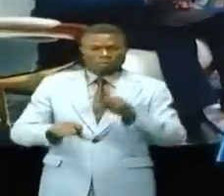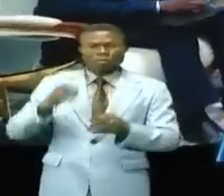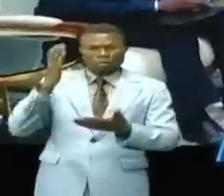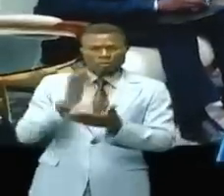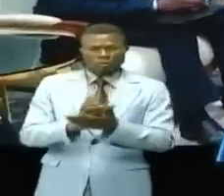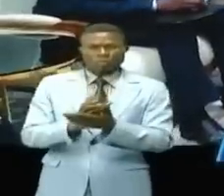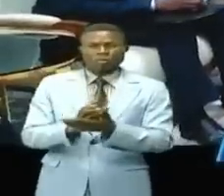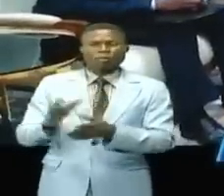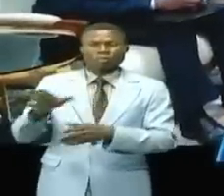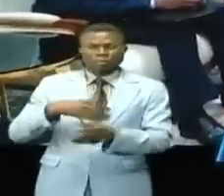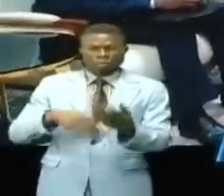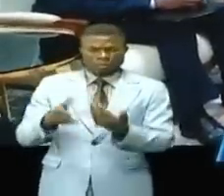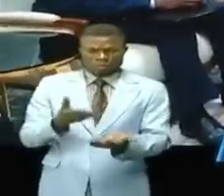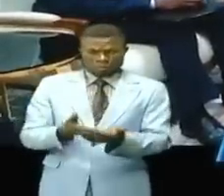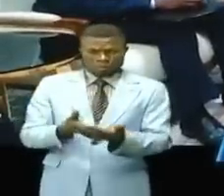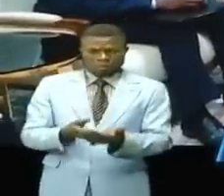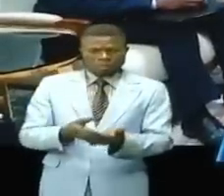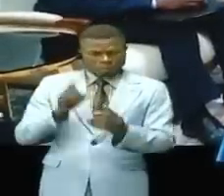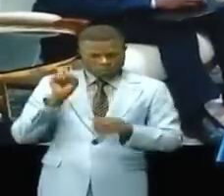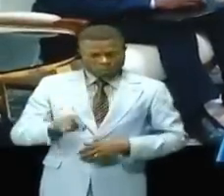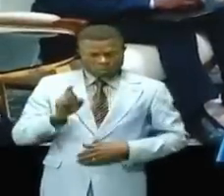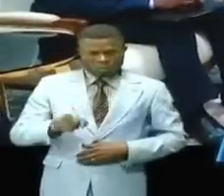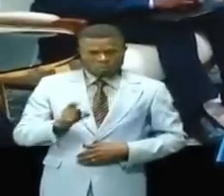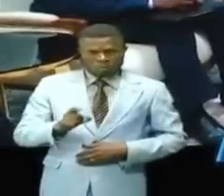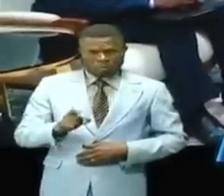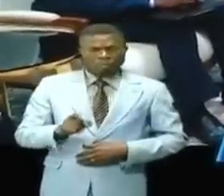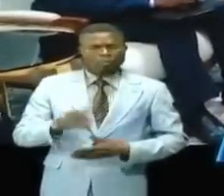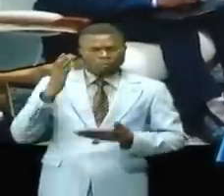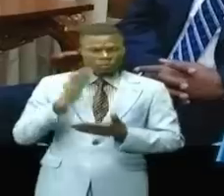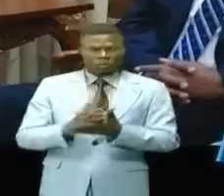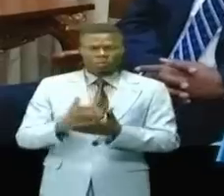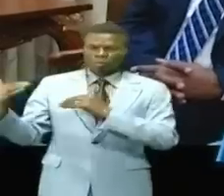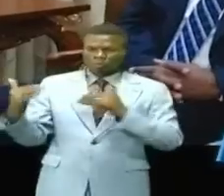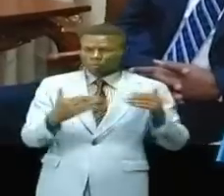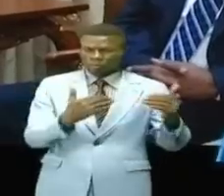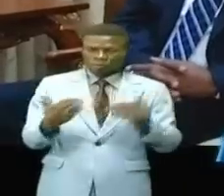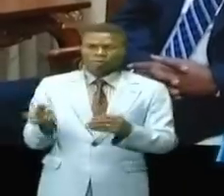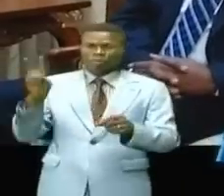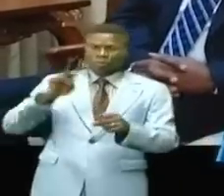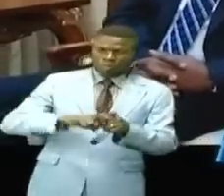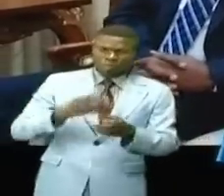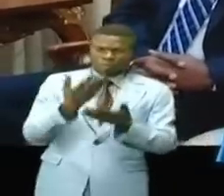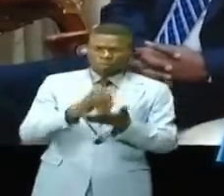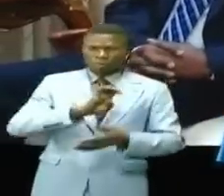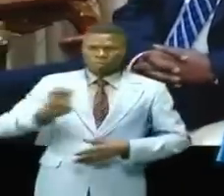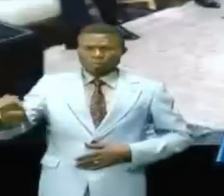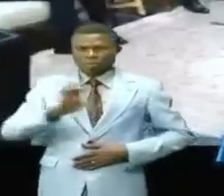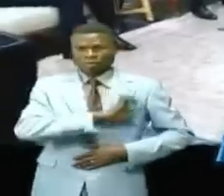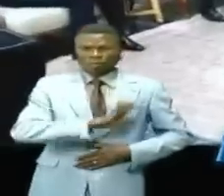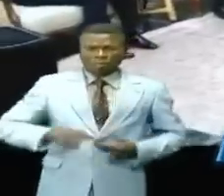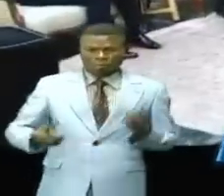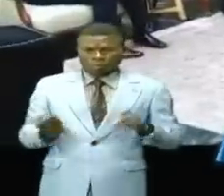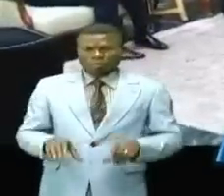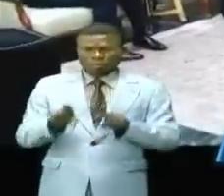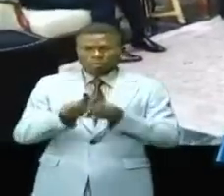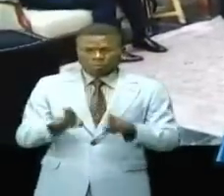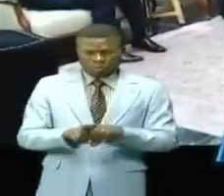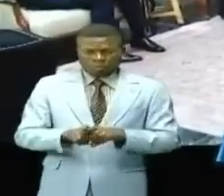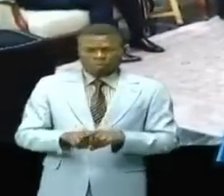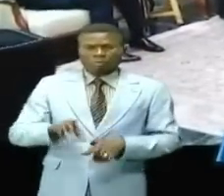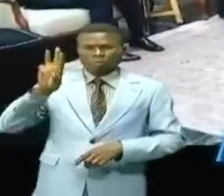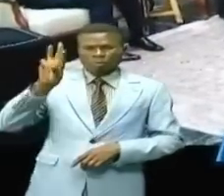activités. Elle devrait conduire à la cessation des violences dans l'Est de la RDC et au retrait